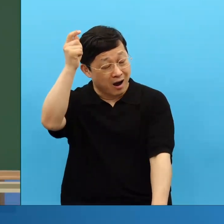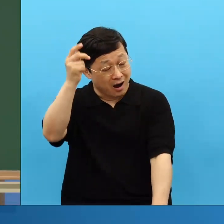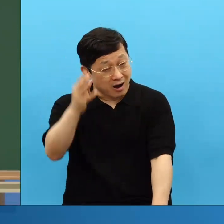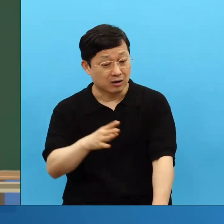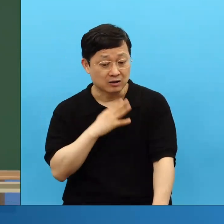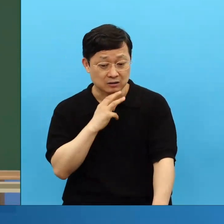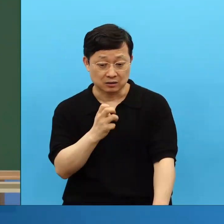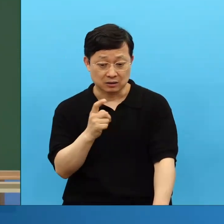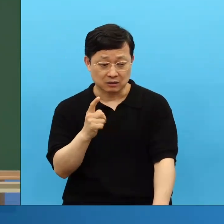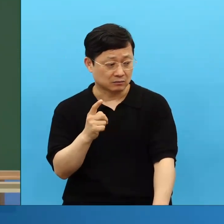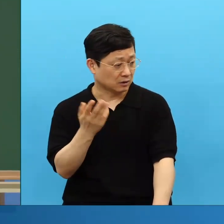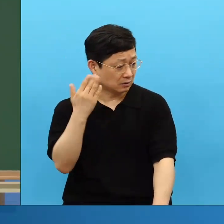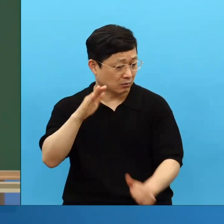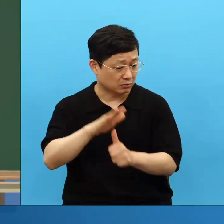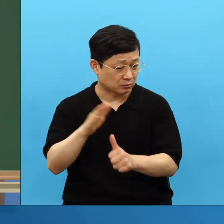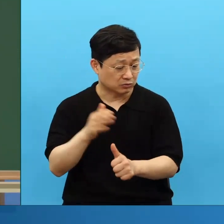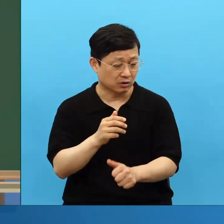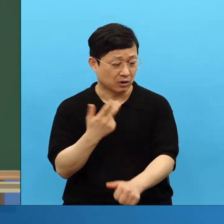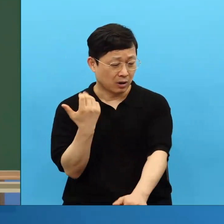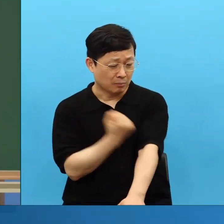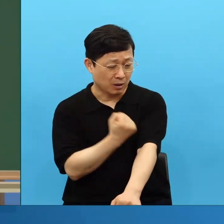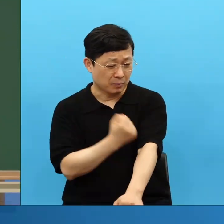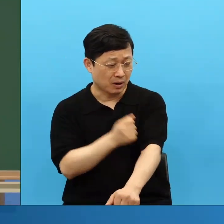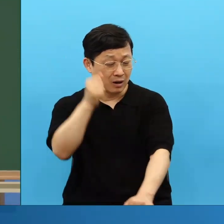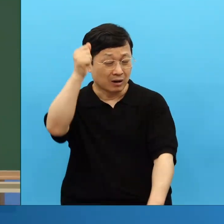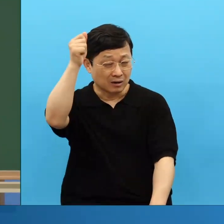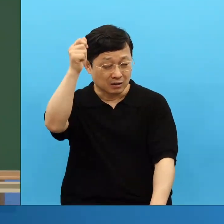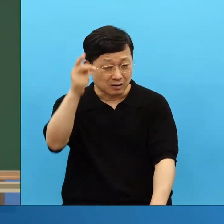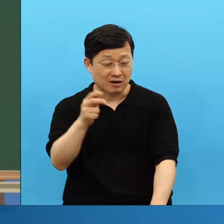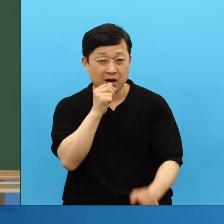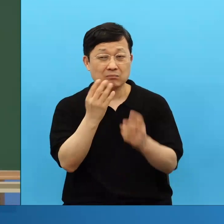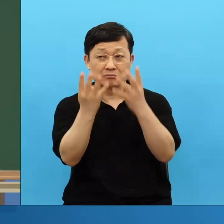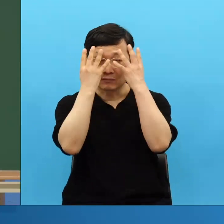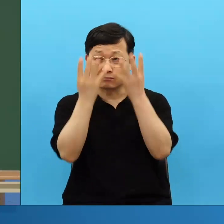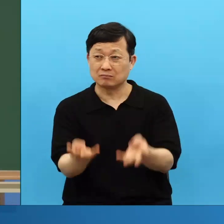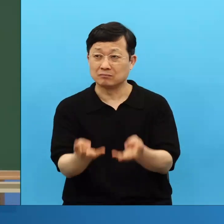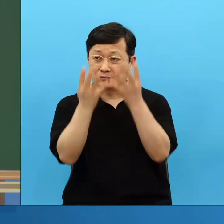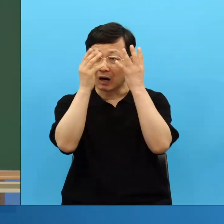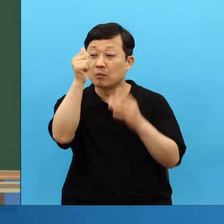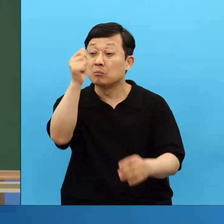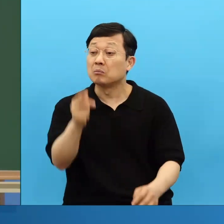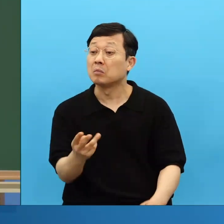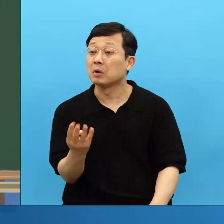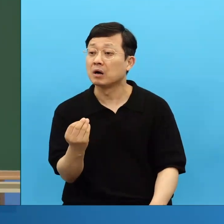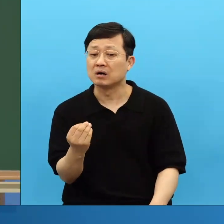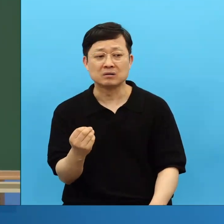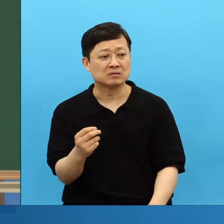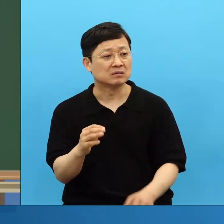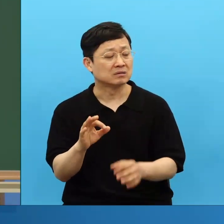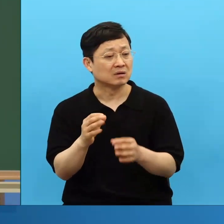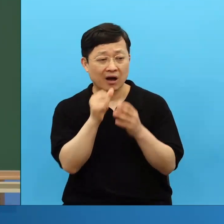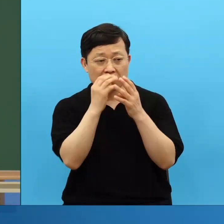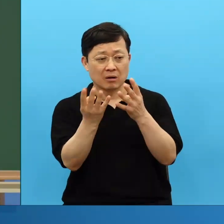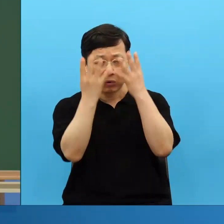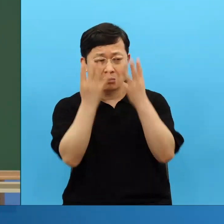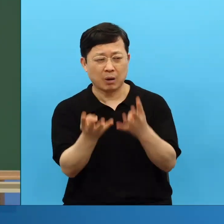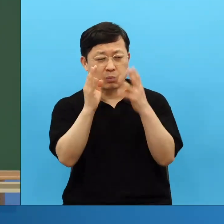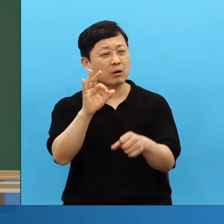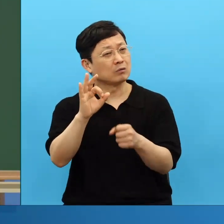31살 때부터 저를 봤기 때문에 전과 니 만취하니까 많습니다. 뭐 10 몇 번 되지